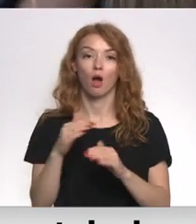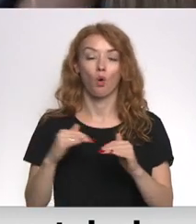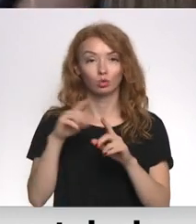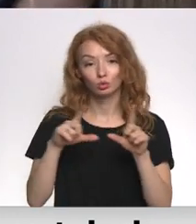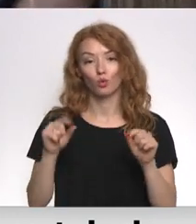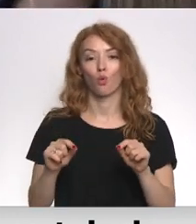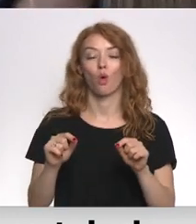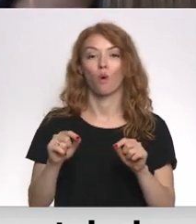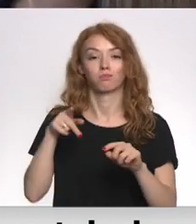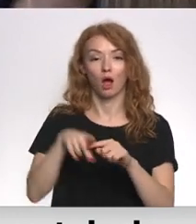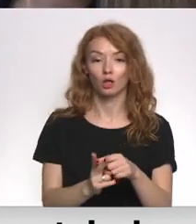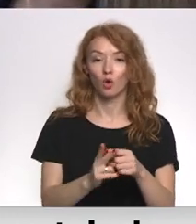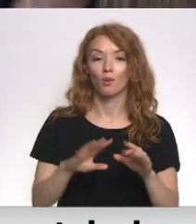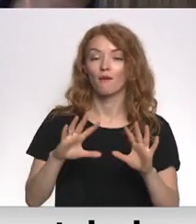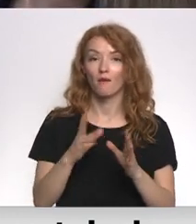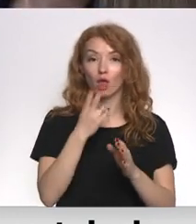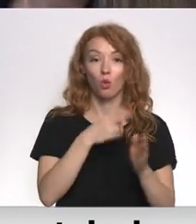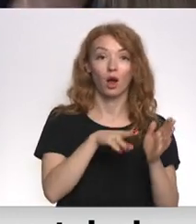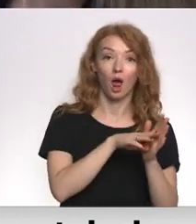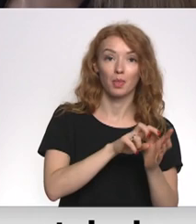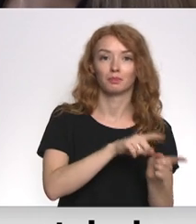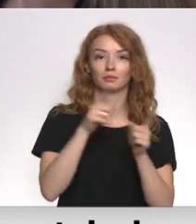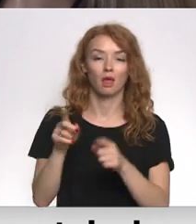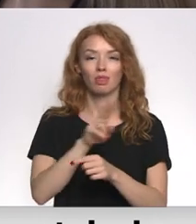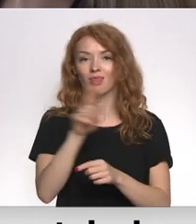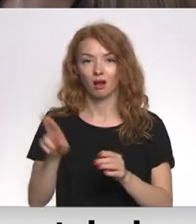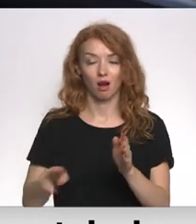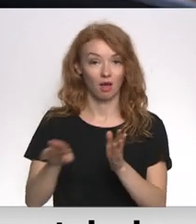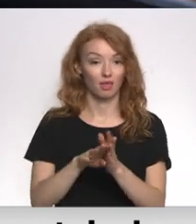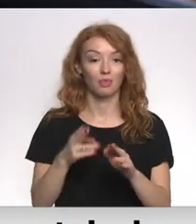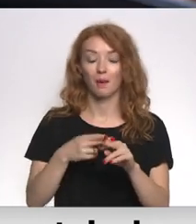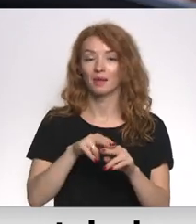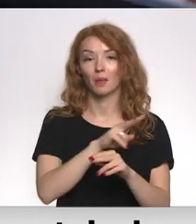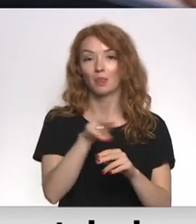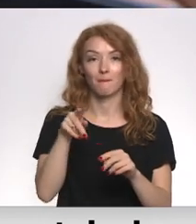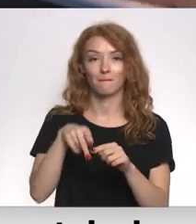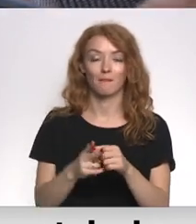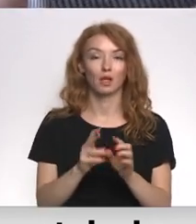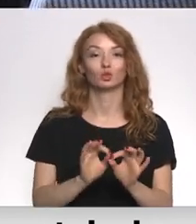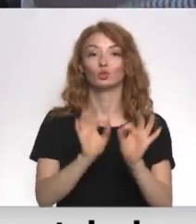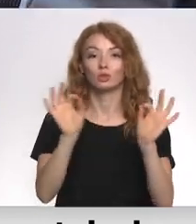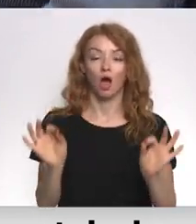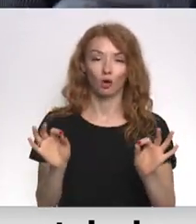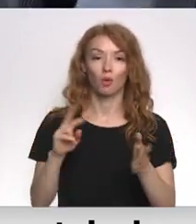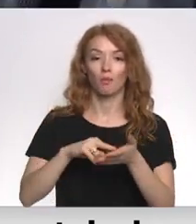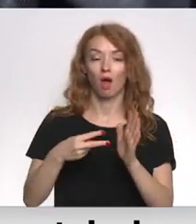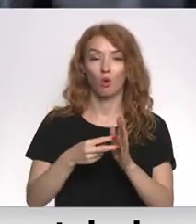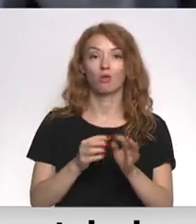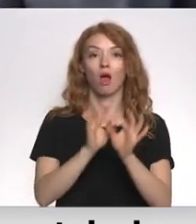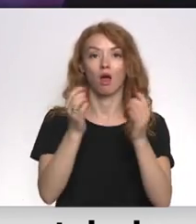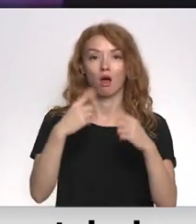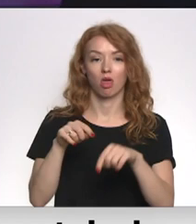pārtraukumus vai arī no klātienes pāriet uz neklātieni. Un tāpēc nepabeidz uzsāktos sākotnēji paredzētajā